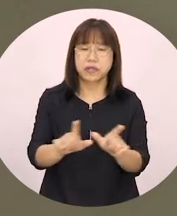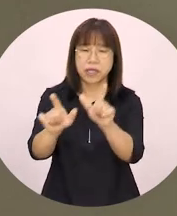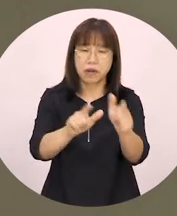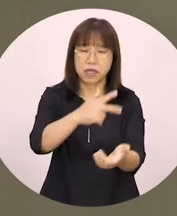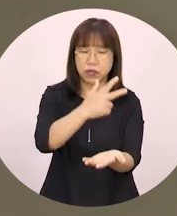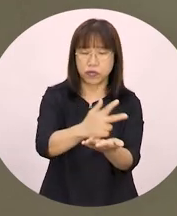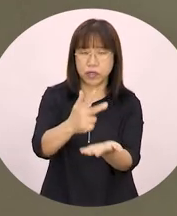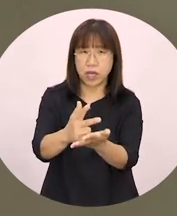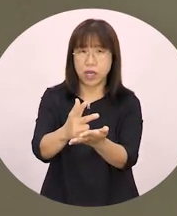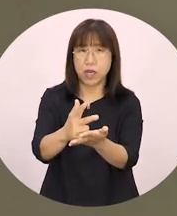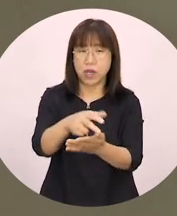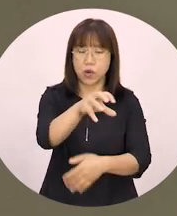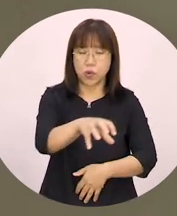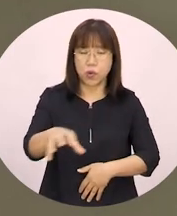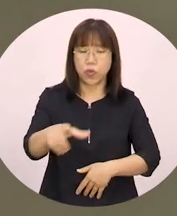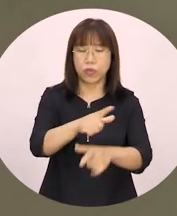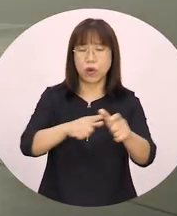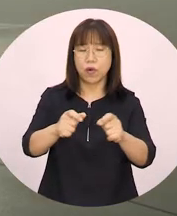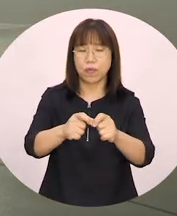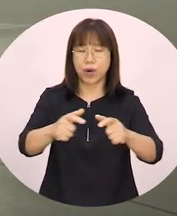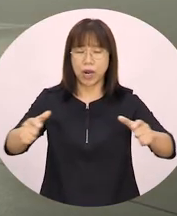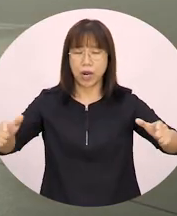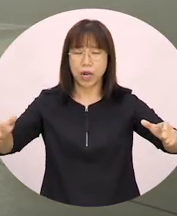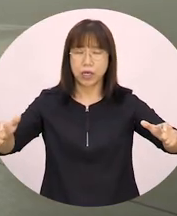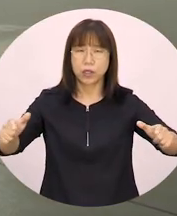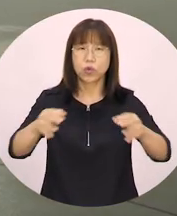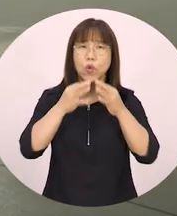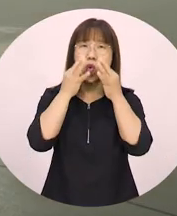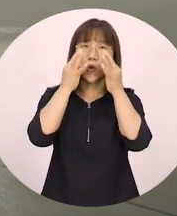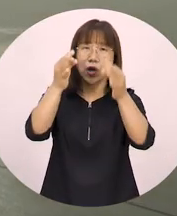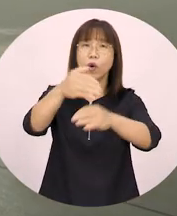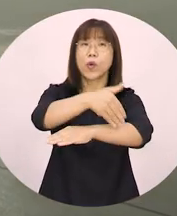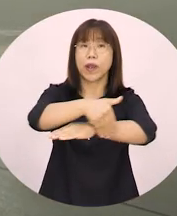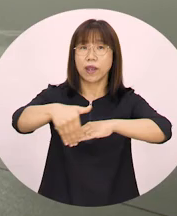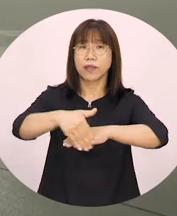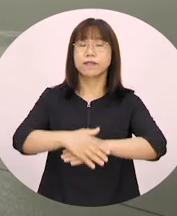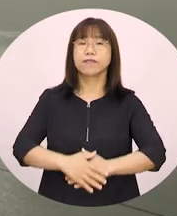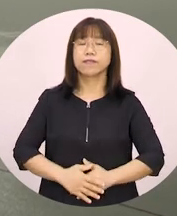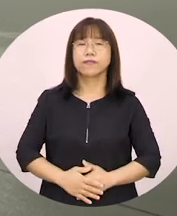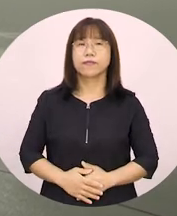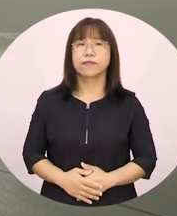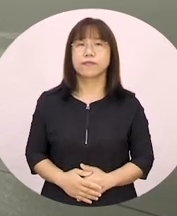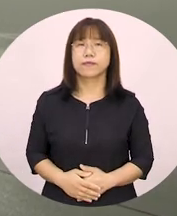중심으로 생활 밀착형 주차 공간 확보에 최선을 다한다는 방침입니다.